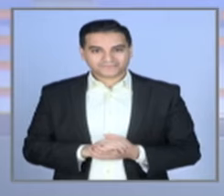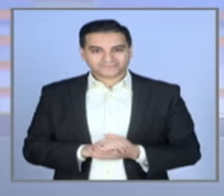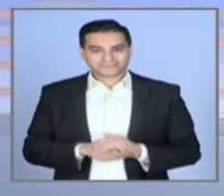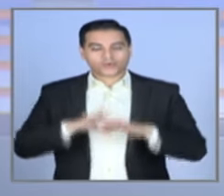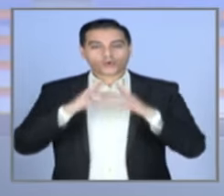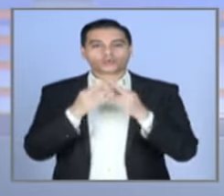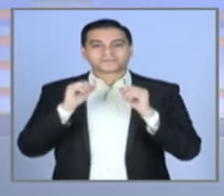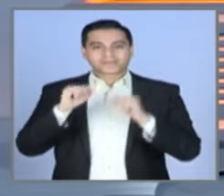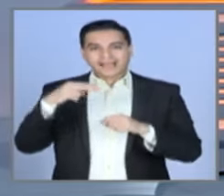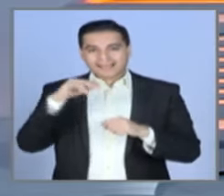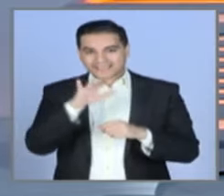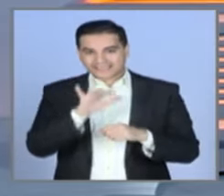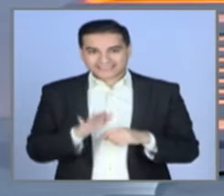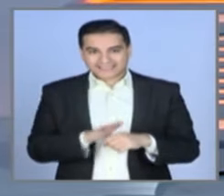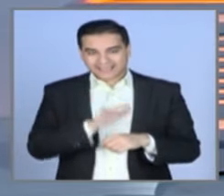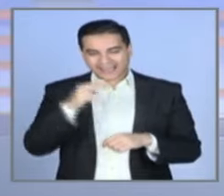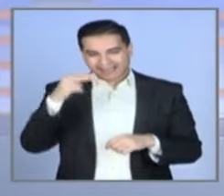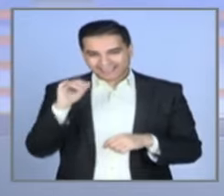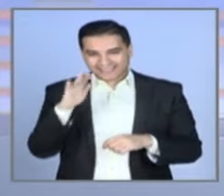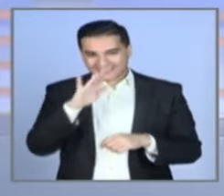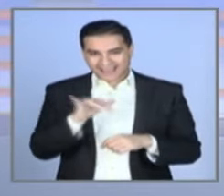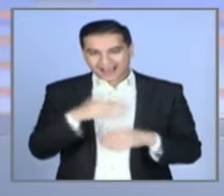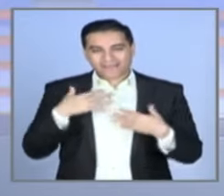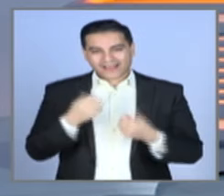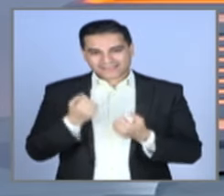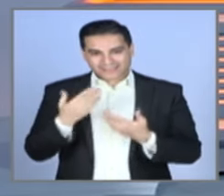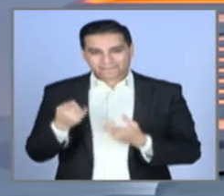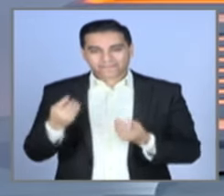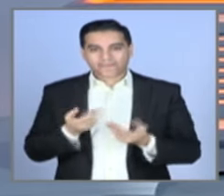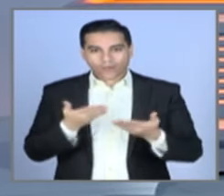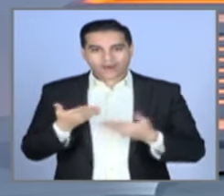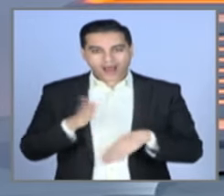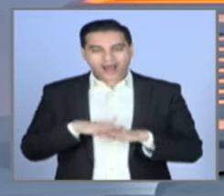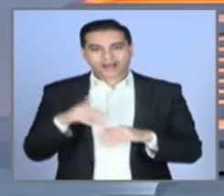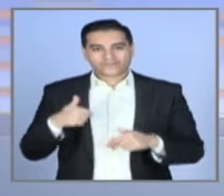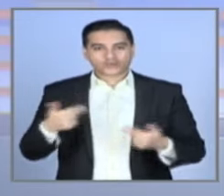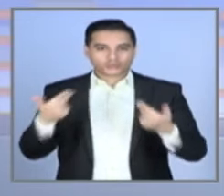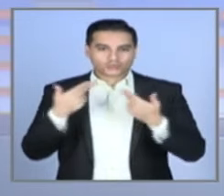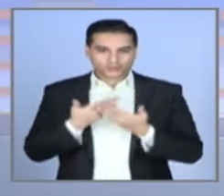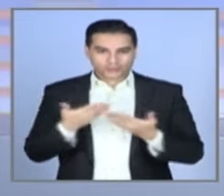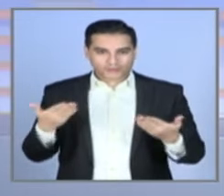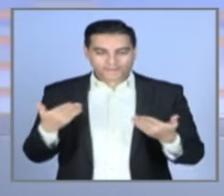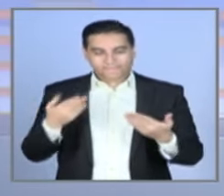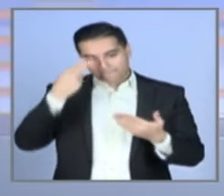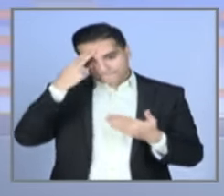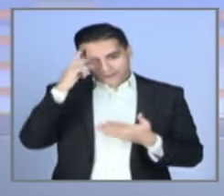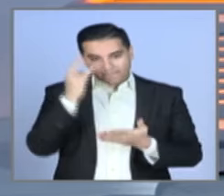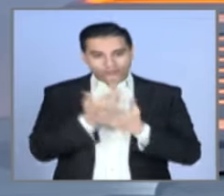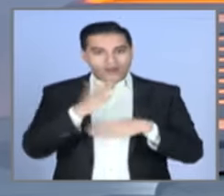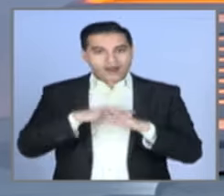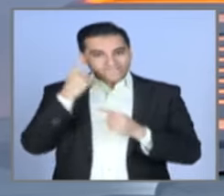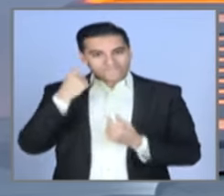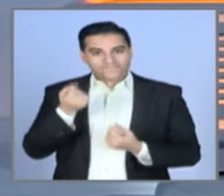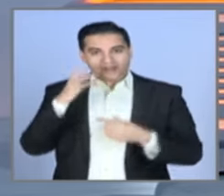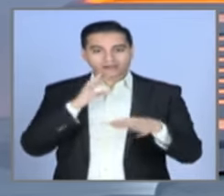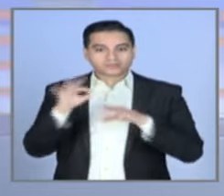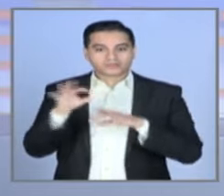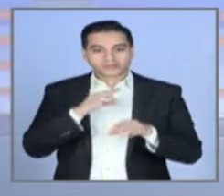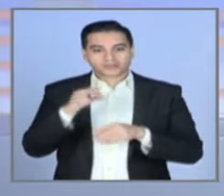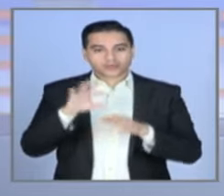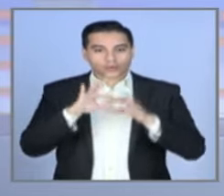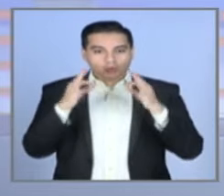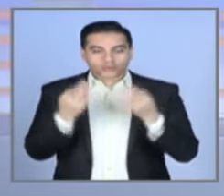عائلة عيسى، الحمد لله على السلامة. الله يسلمك حضرتك، منورنا في الاستوديو. ربنا يخليك. مين صاحب فكرة الاشتراك؟